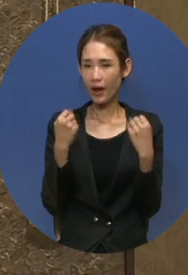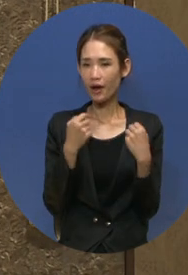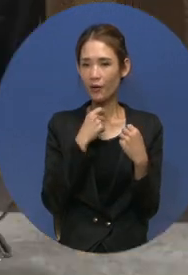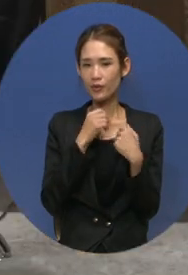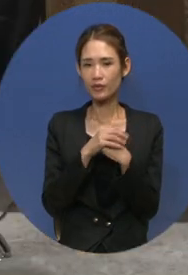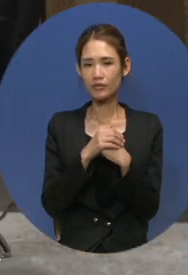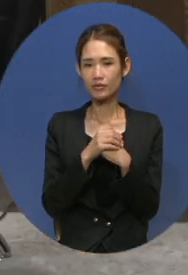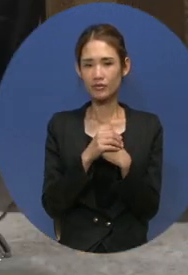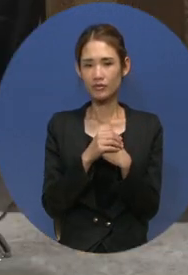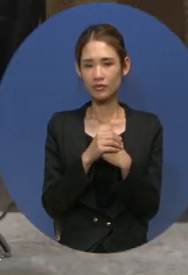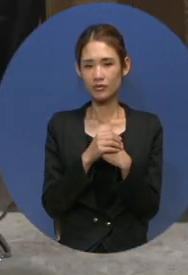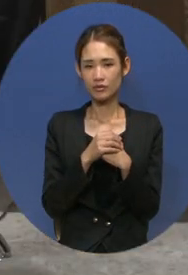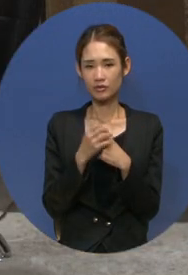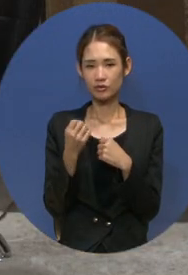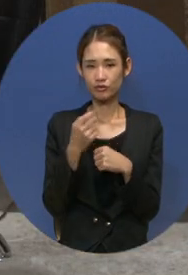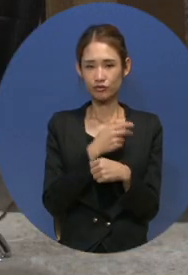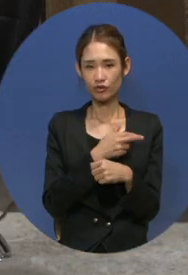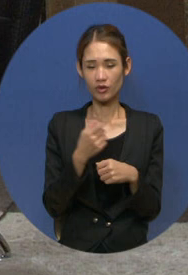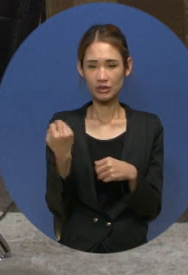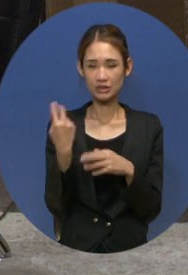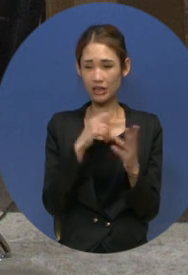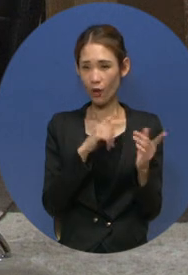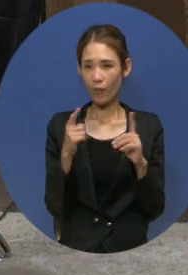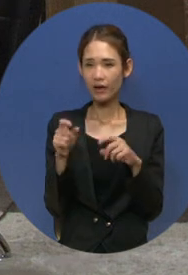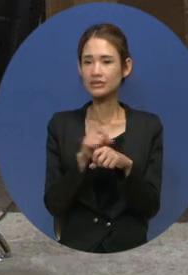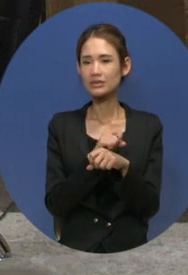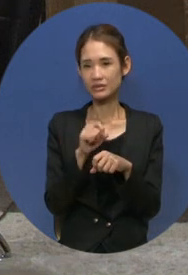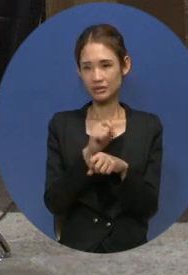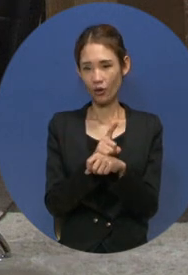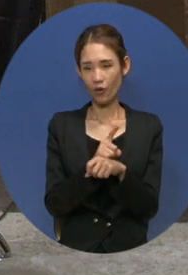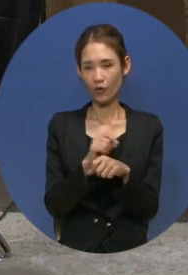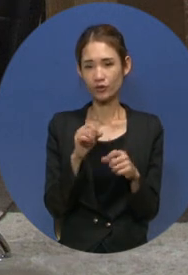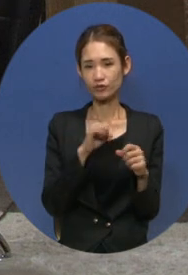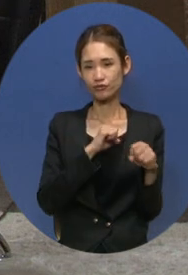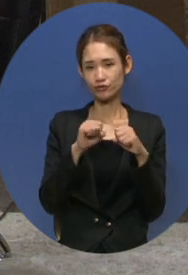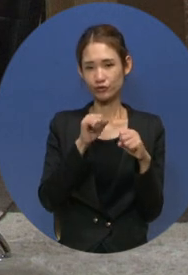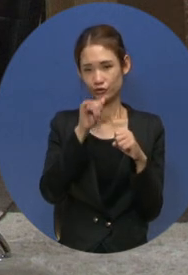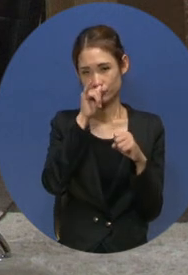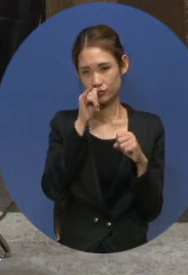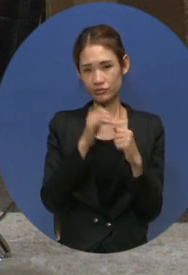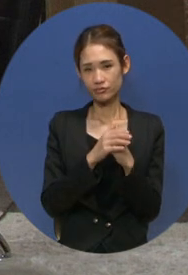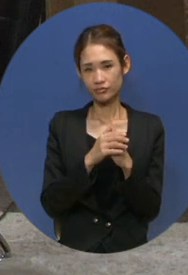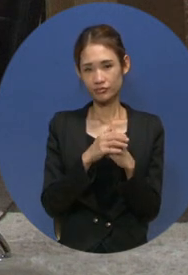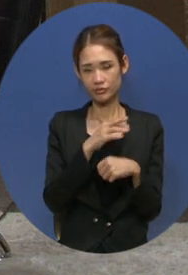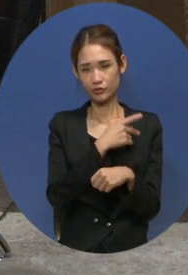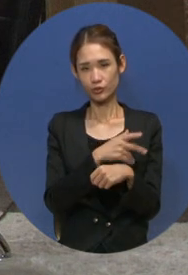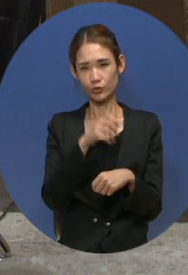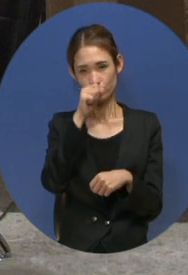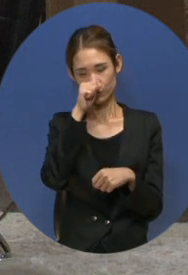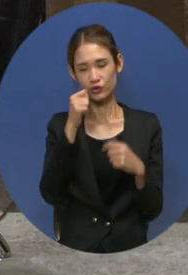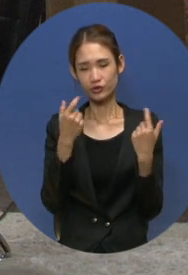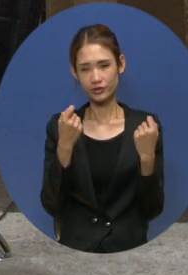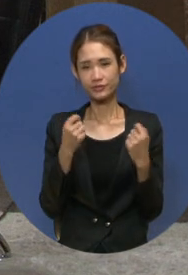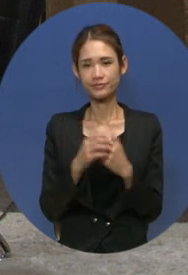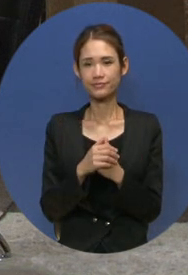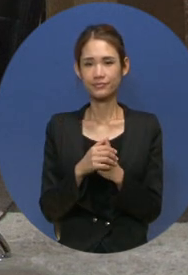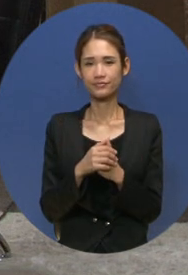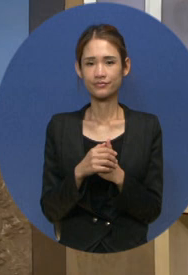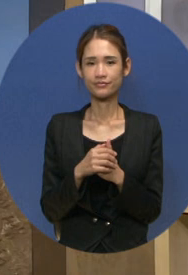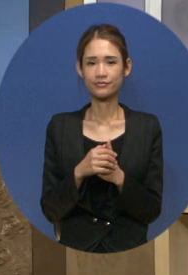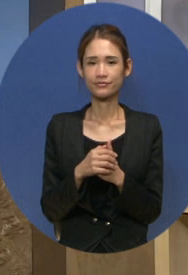그리고 수영이 좀 재활에 굉장히 특화된 운동이라고 알고 있는데, 그런 면에서도 굉장히 좋을 것